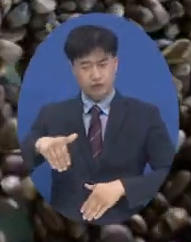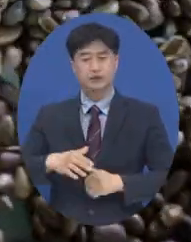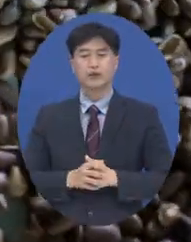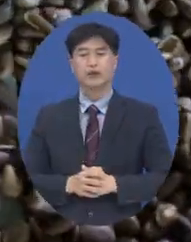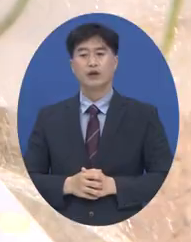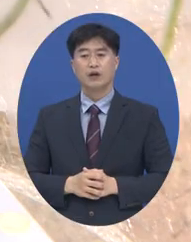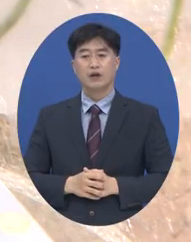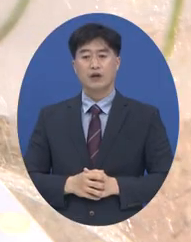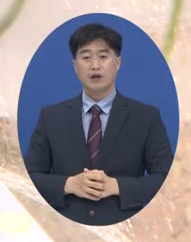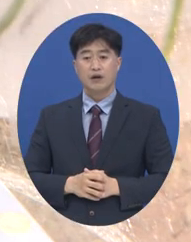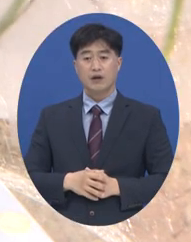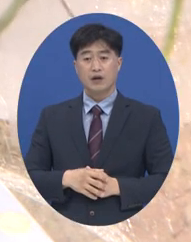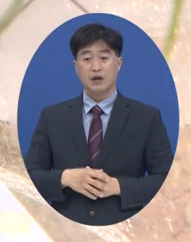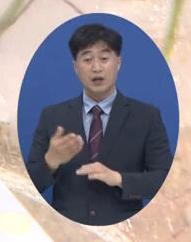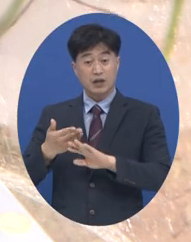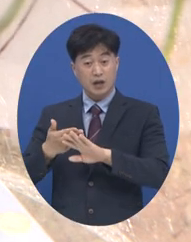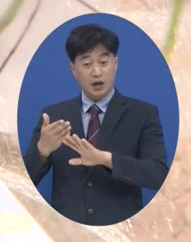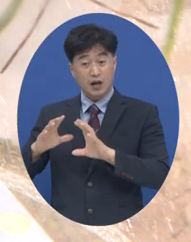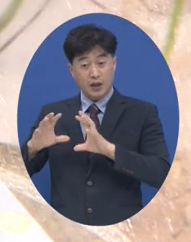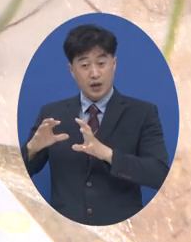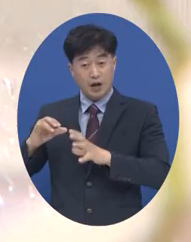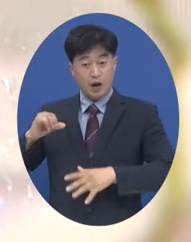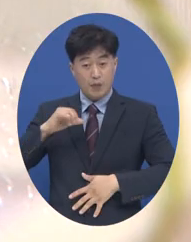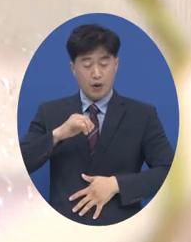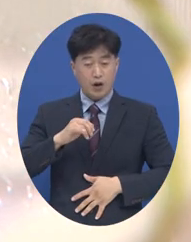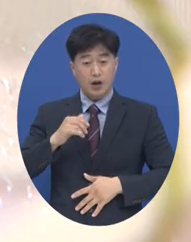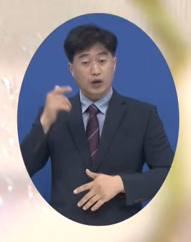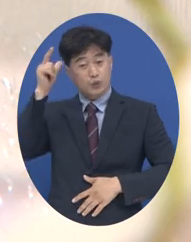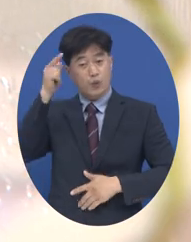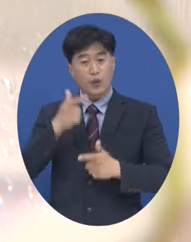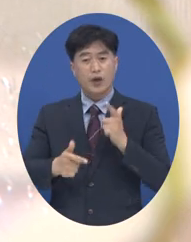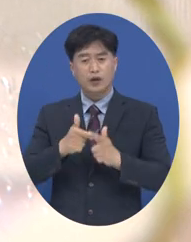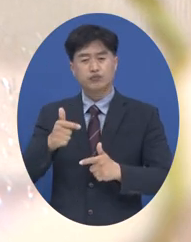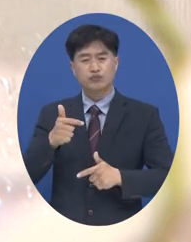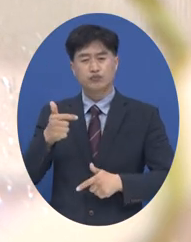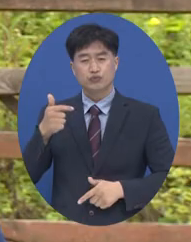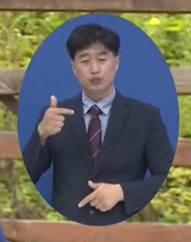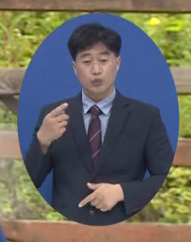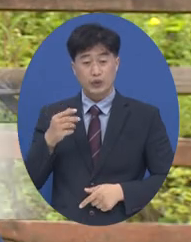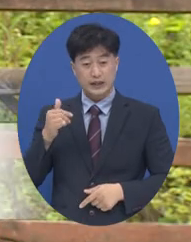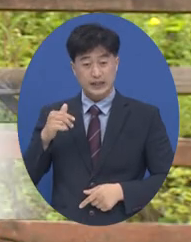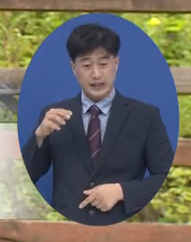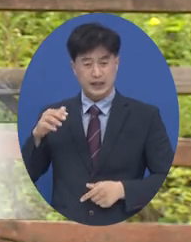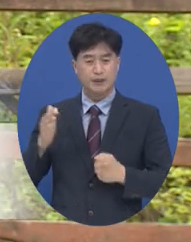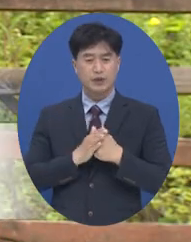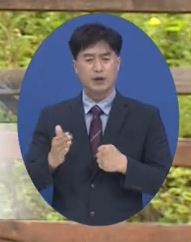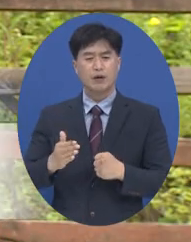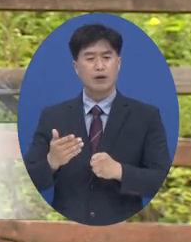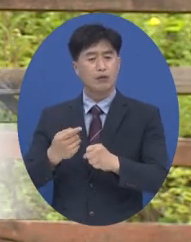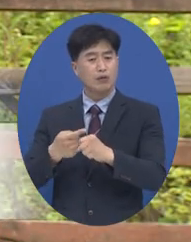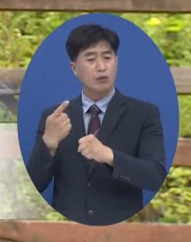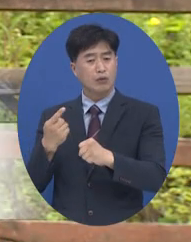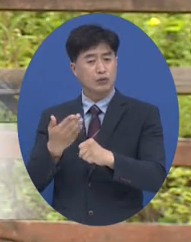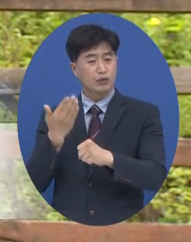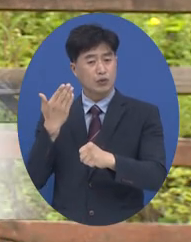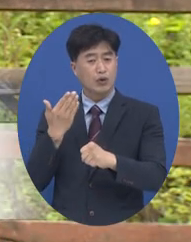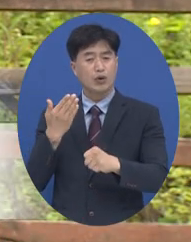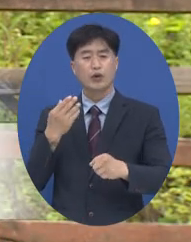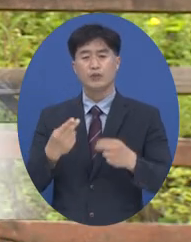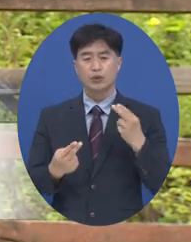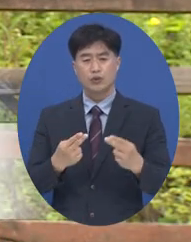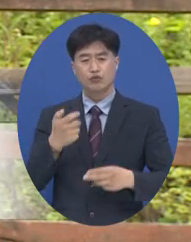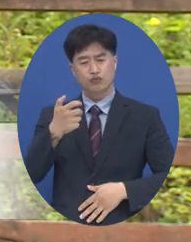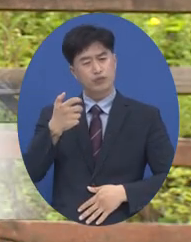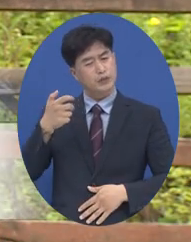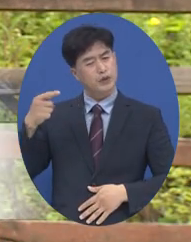떨어졌습니다. 바로 외래 해충인 소나무 허리 노린재 때문. 평년에 비해서 한 60에서